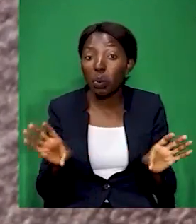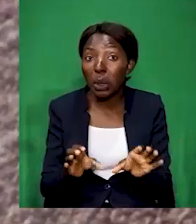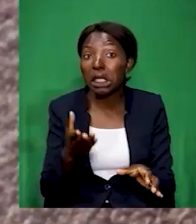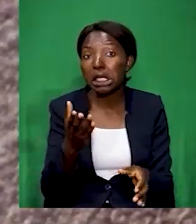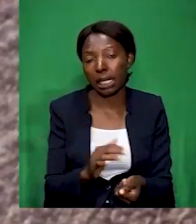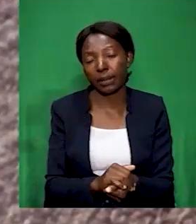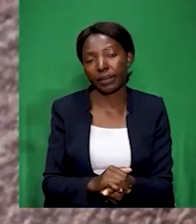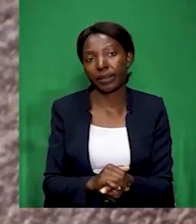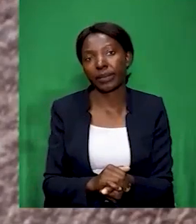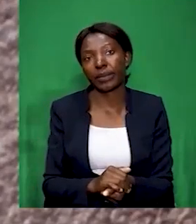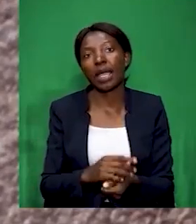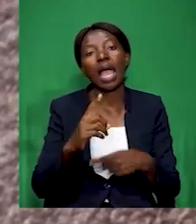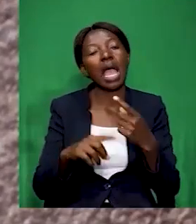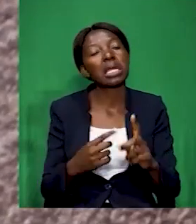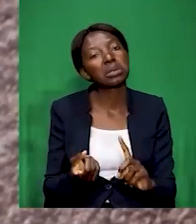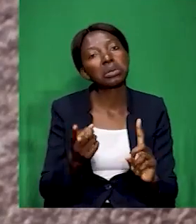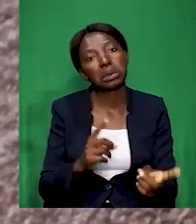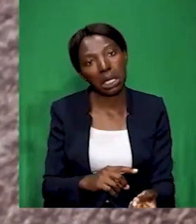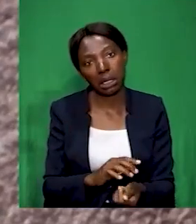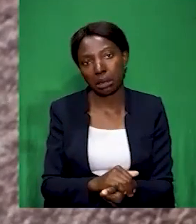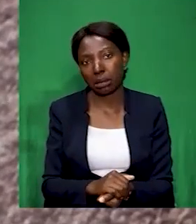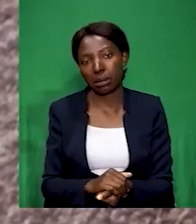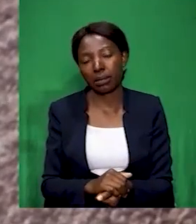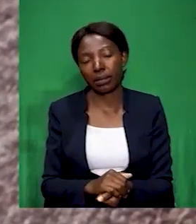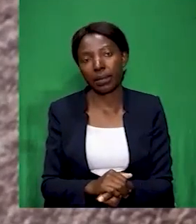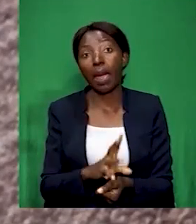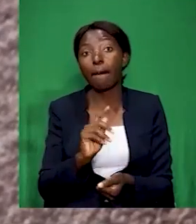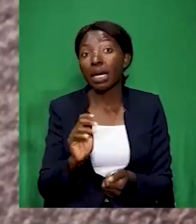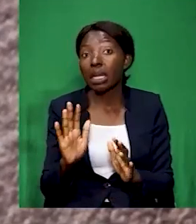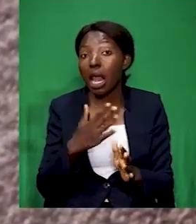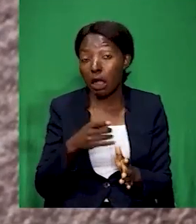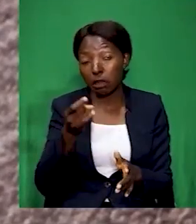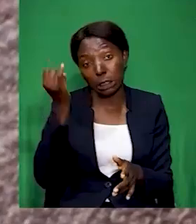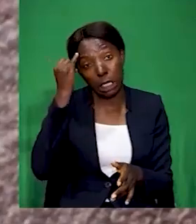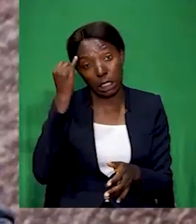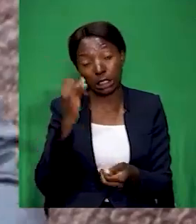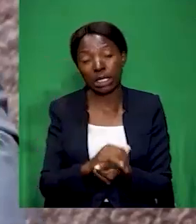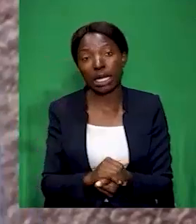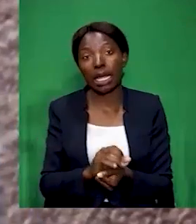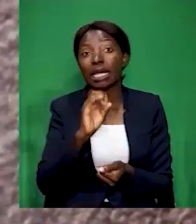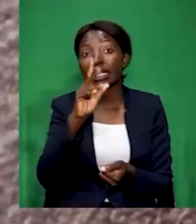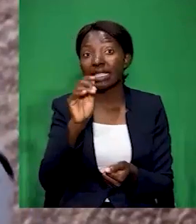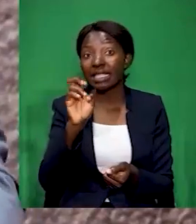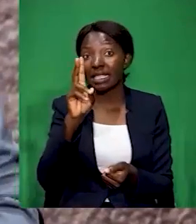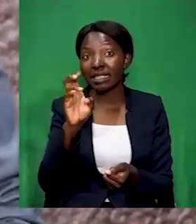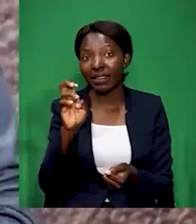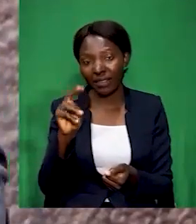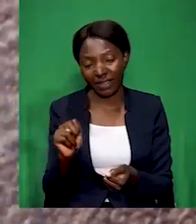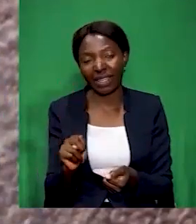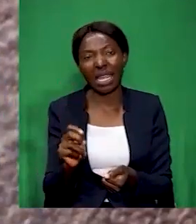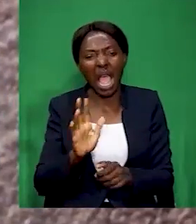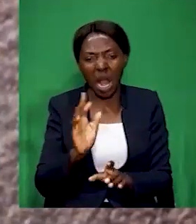basi zvekusvika murufu but pane pfungwa yandofarira asi Steven oga mufundisi